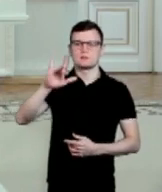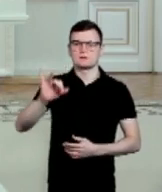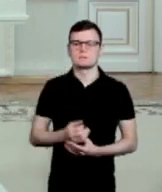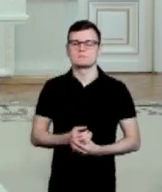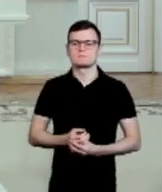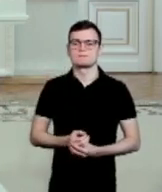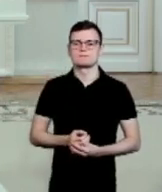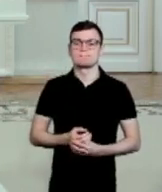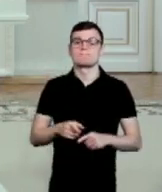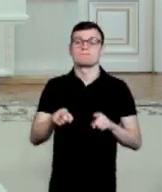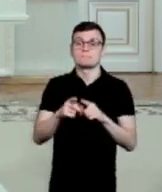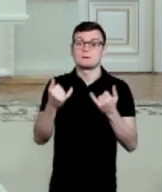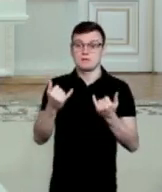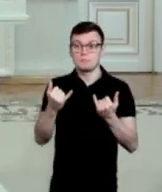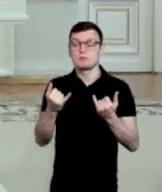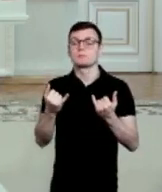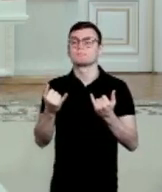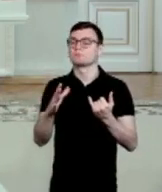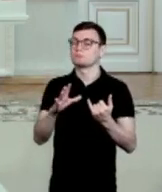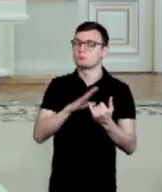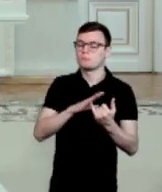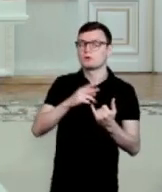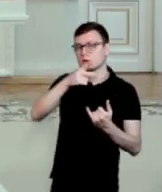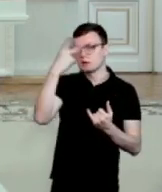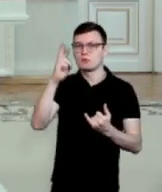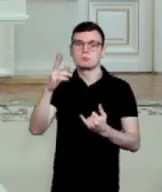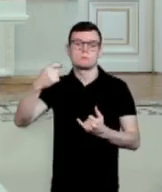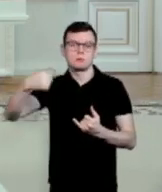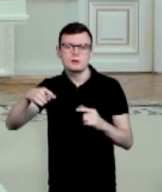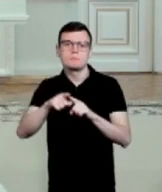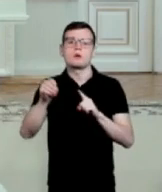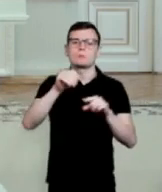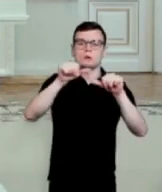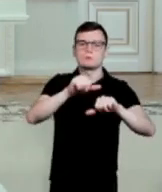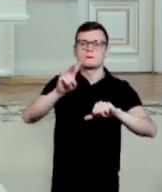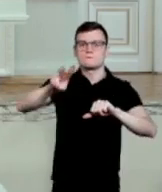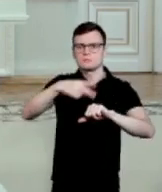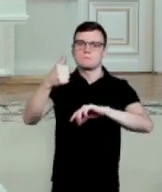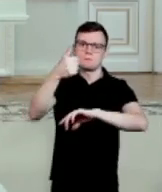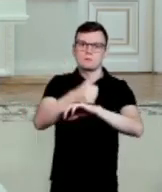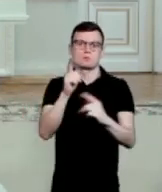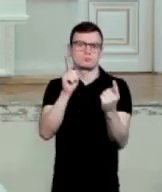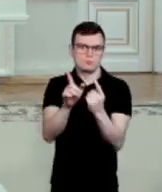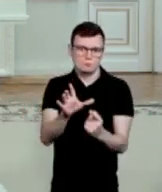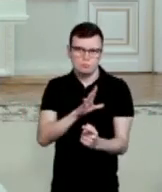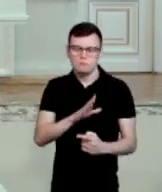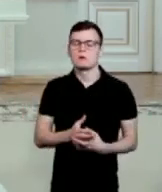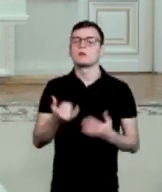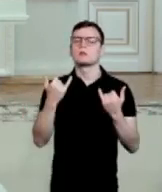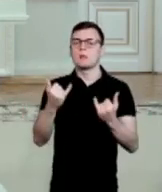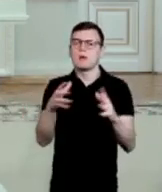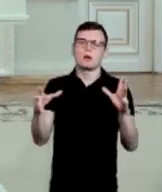įvyko Lietuvos Respublikos prezidento ir Europos komisijos vicepirmininko susitikimas, o dabar pradedame jų bendrą